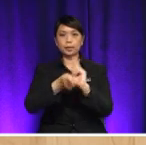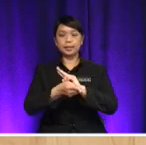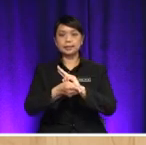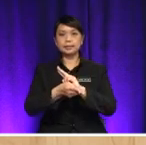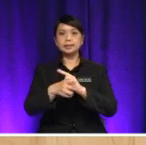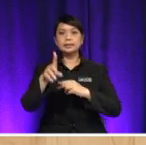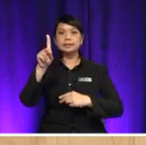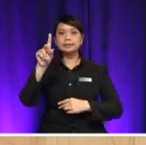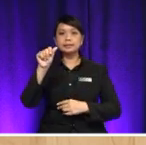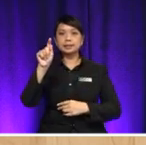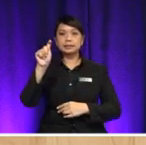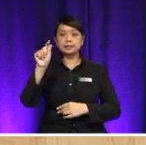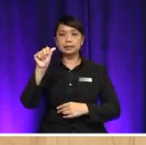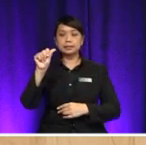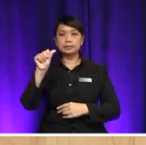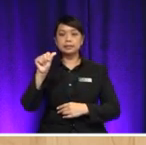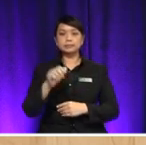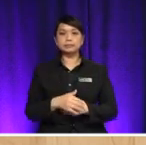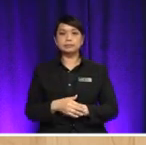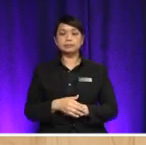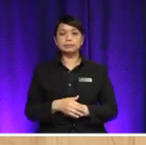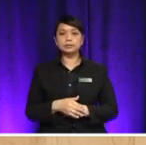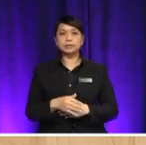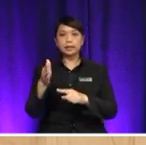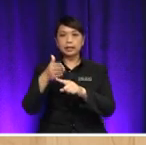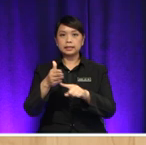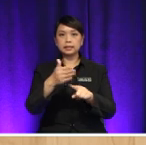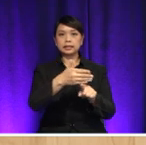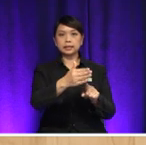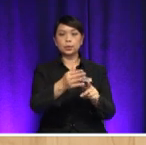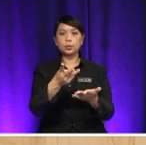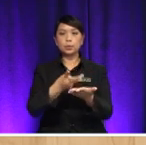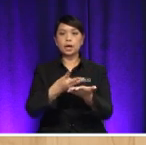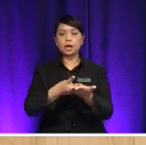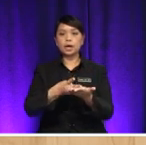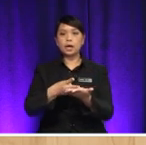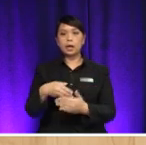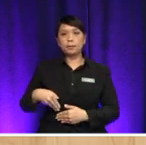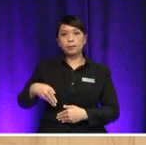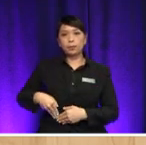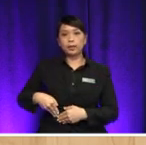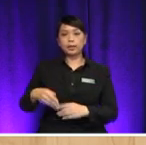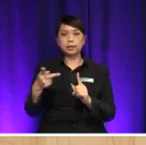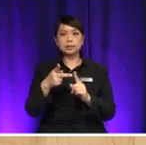segi tagihan uang saku ke sekolah untuk anak-anak gitu oke untuk anak-anak muda